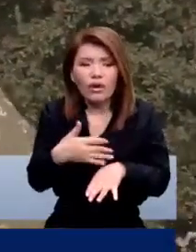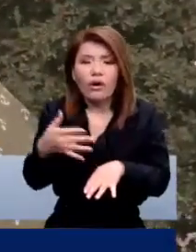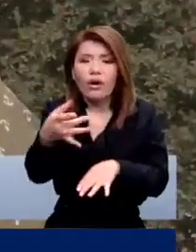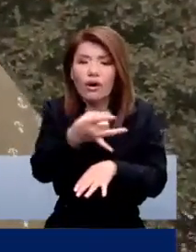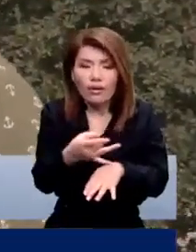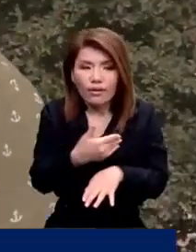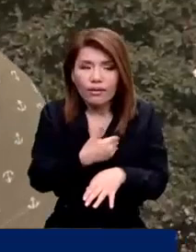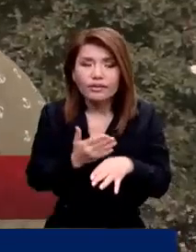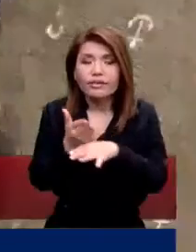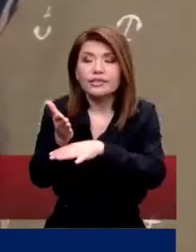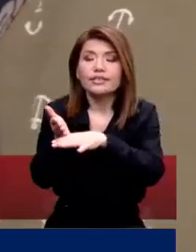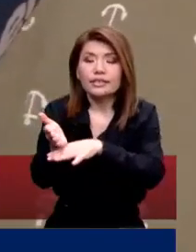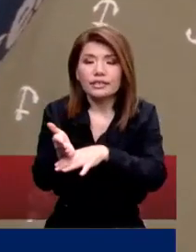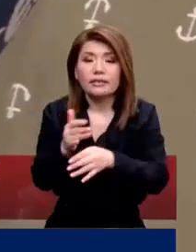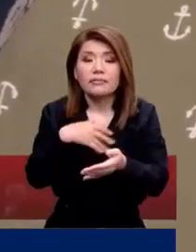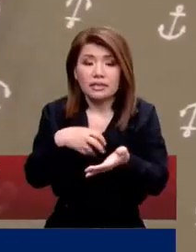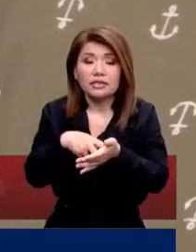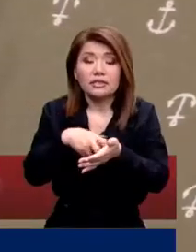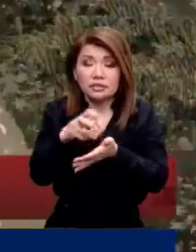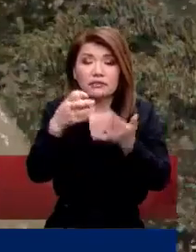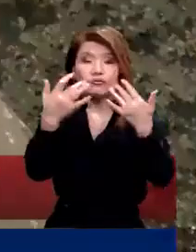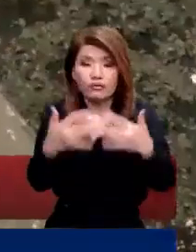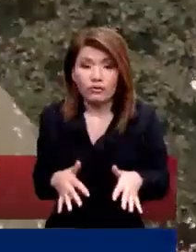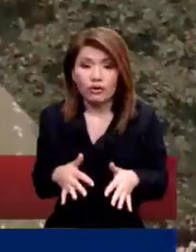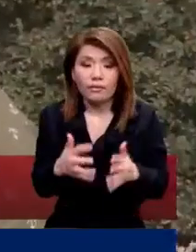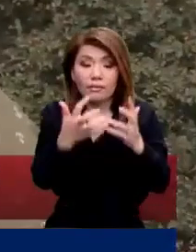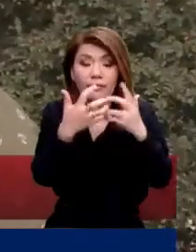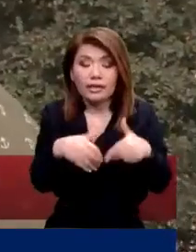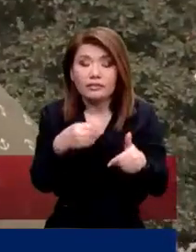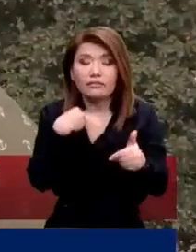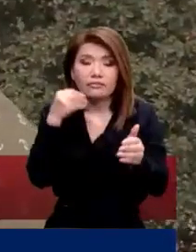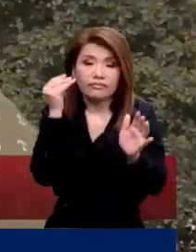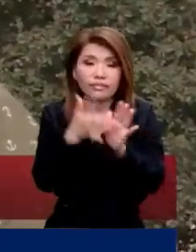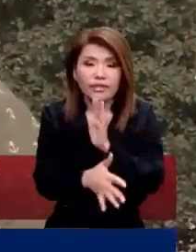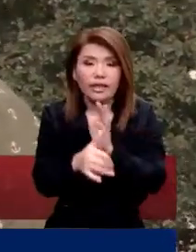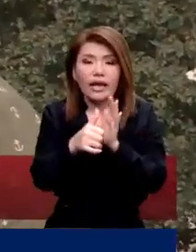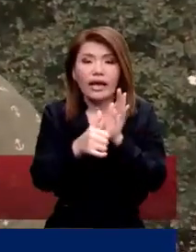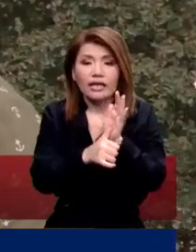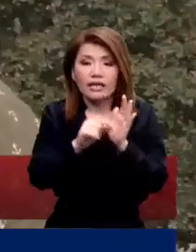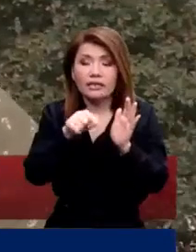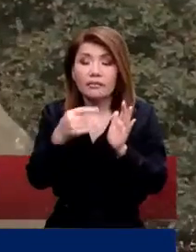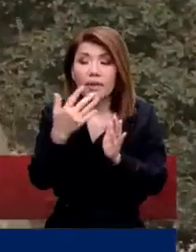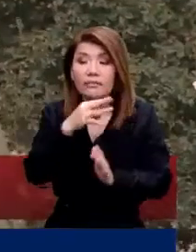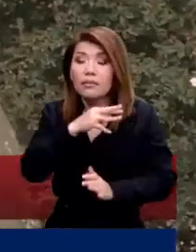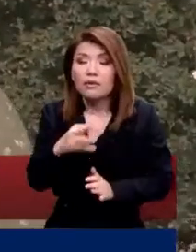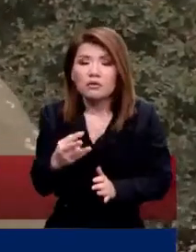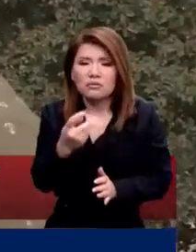облысқа барасың ба, біз жазып беріп жібердік деді. Мысалы шығыным жетеді, 6,5 миллион деген не ол? Қазір